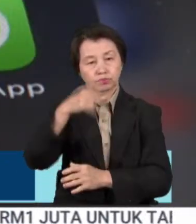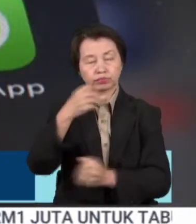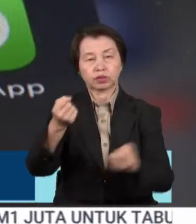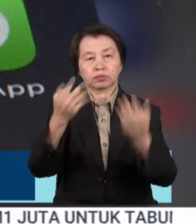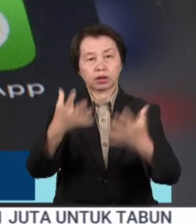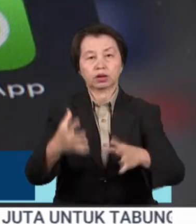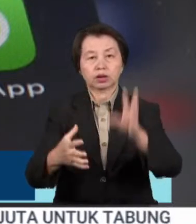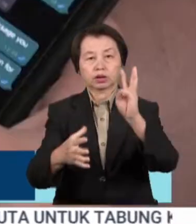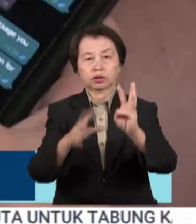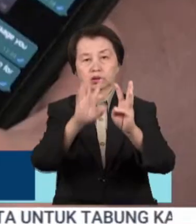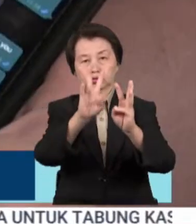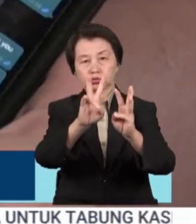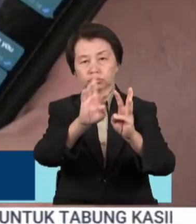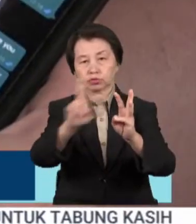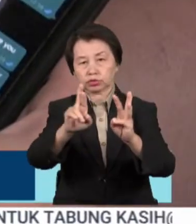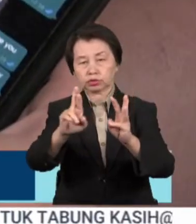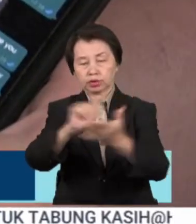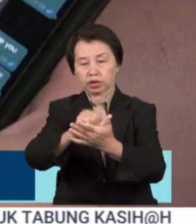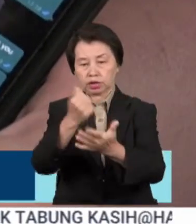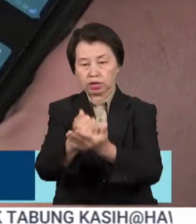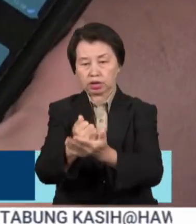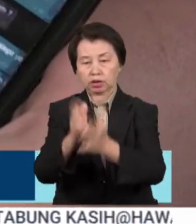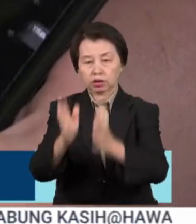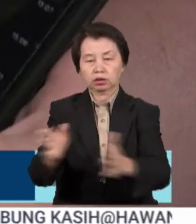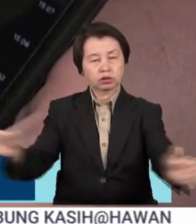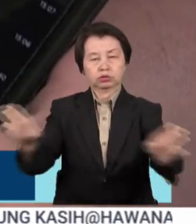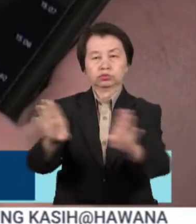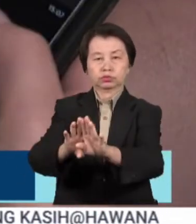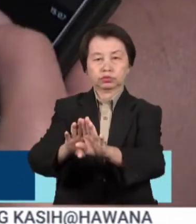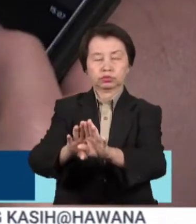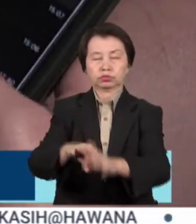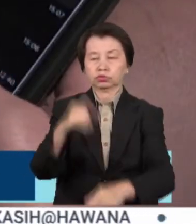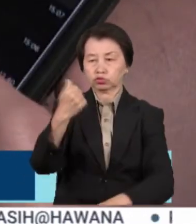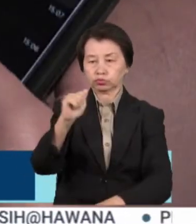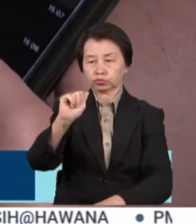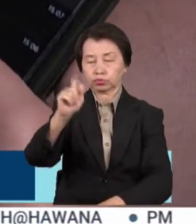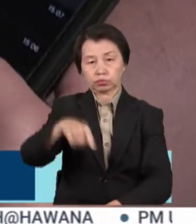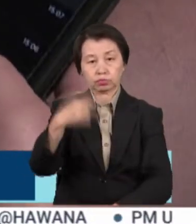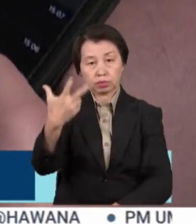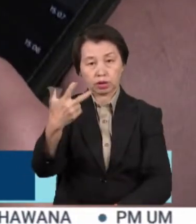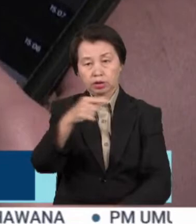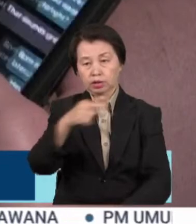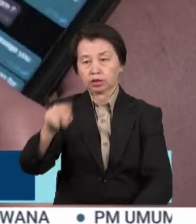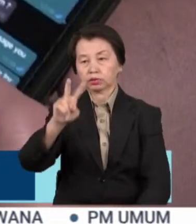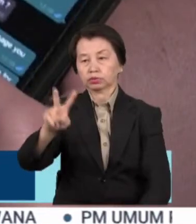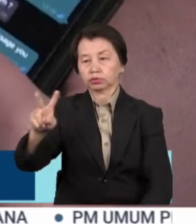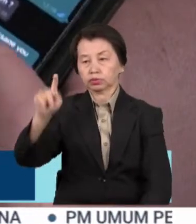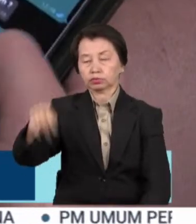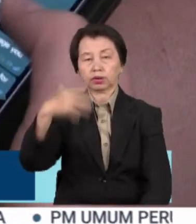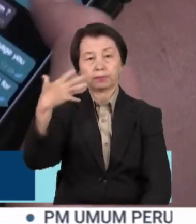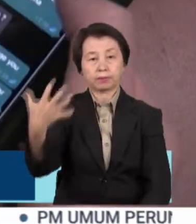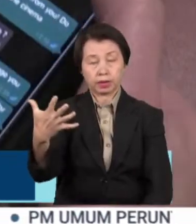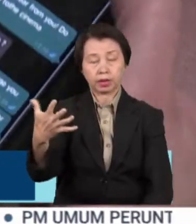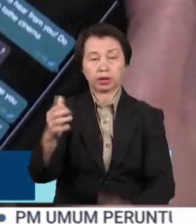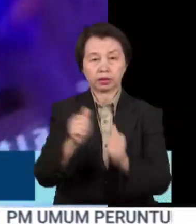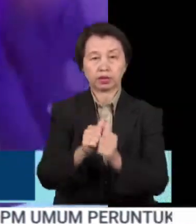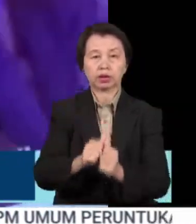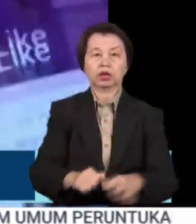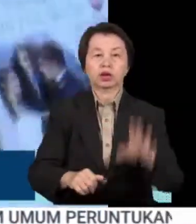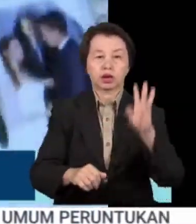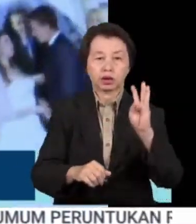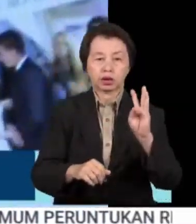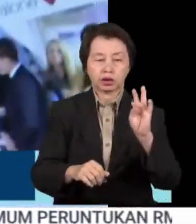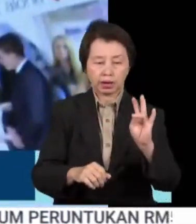sebanyak 67,000 akaun media sosial ditutup antara 10 Mac dan 22 Mei lalu dengan